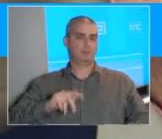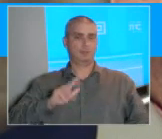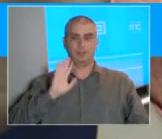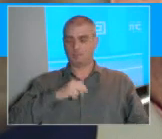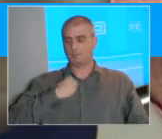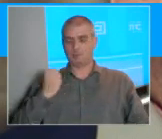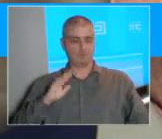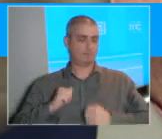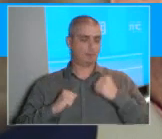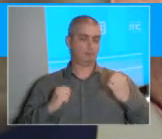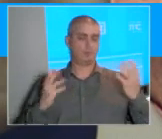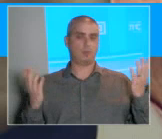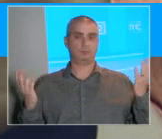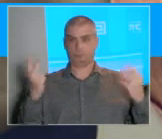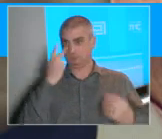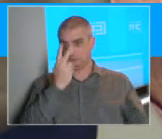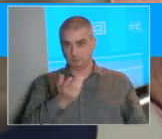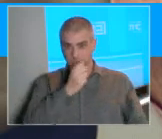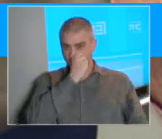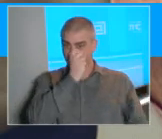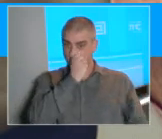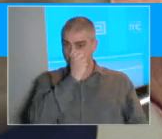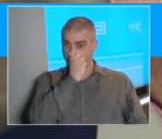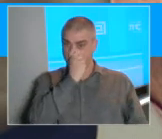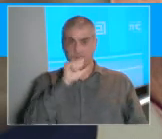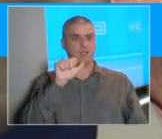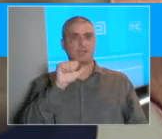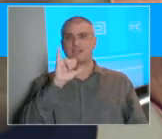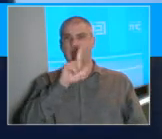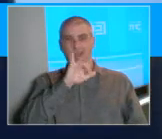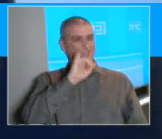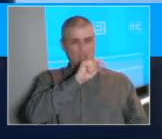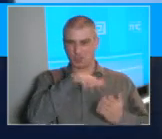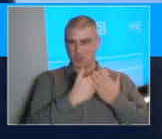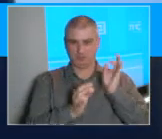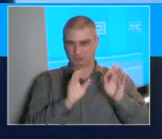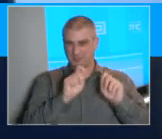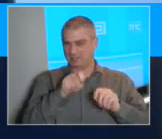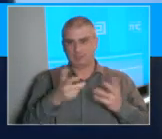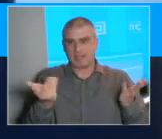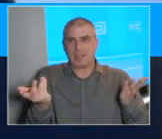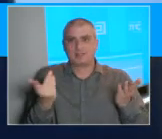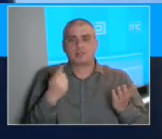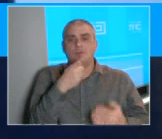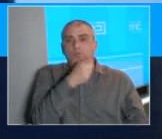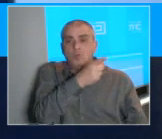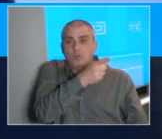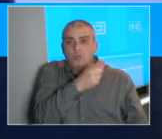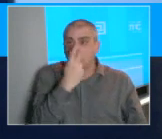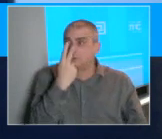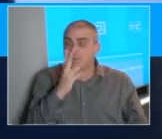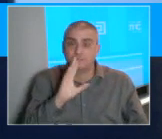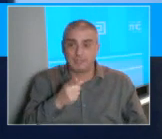גם ימין וגם שמאל. תסתכלי, גם אייל ינון. אין פה ימין ואין פה... אייל ינון... בדיוק.